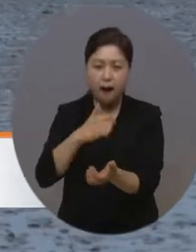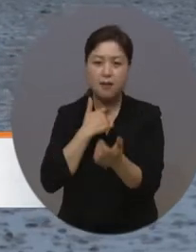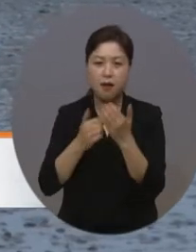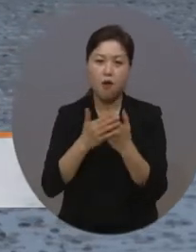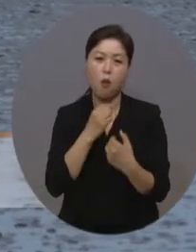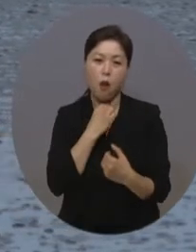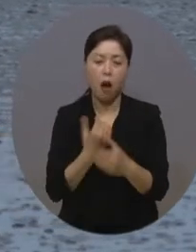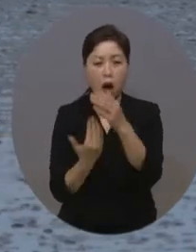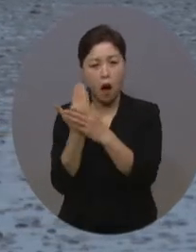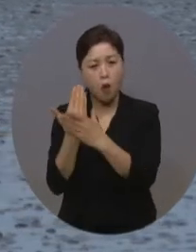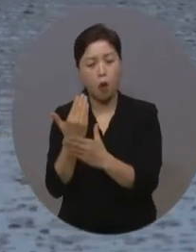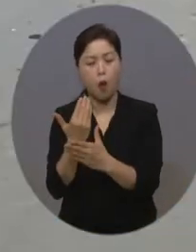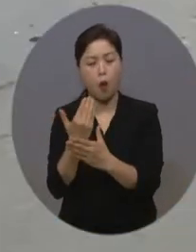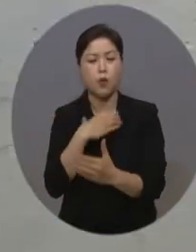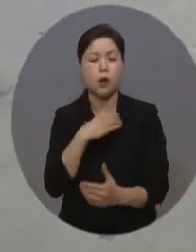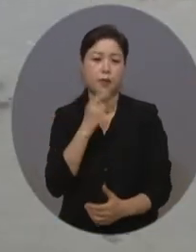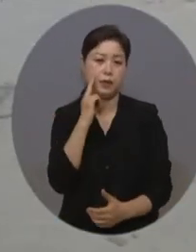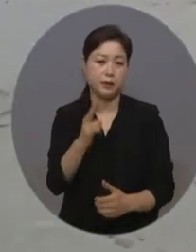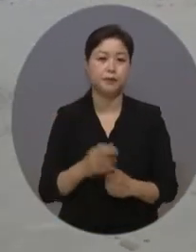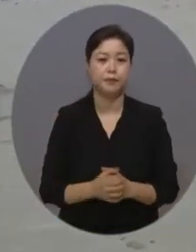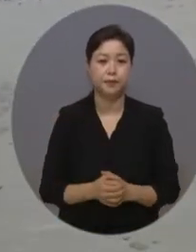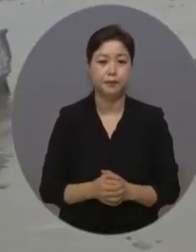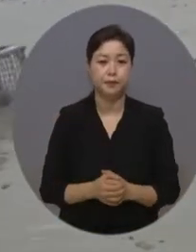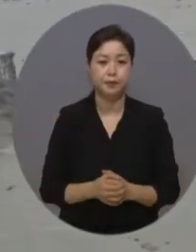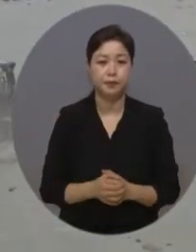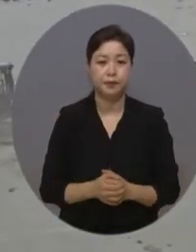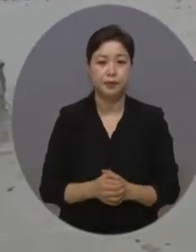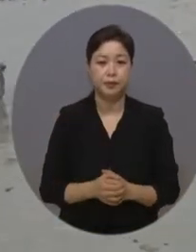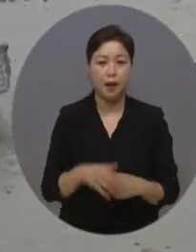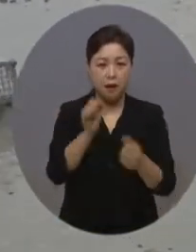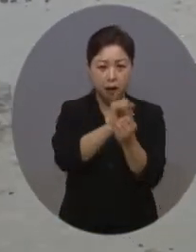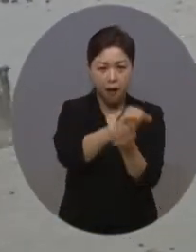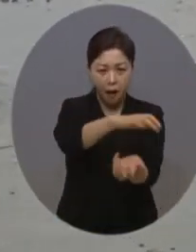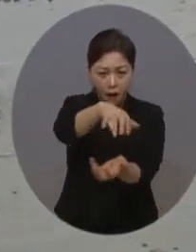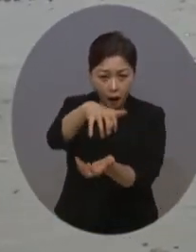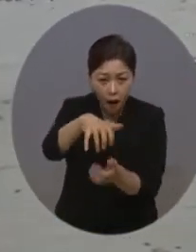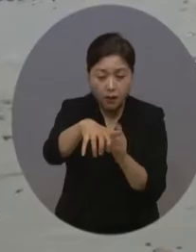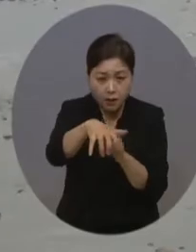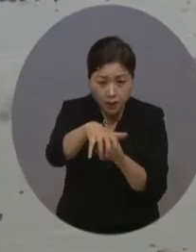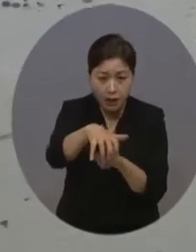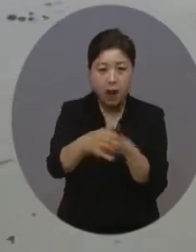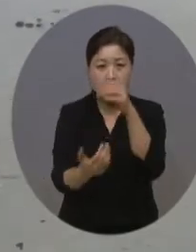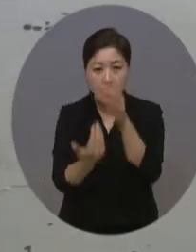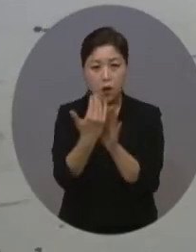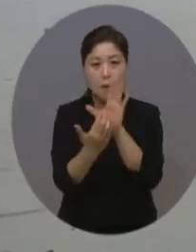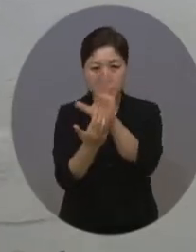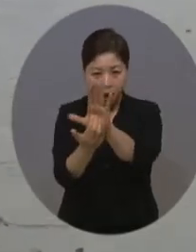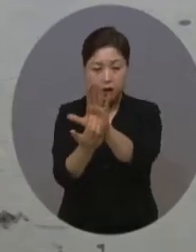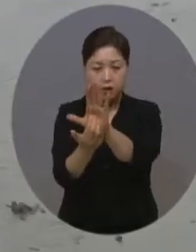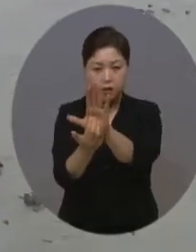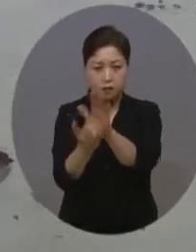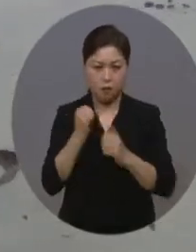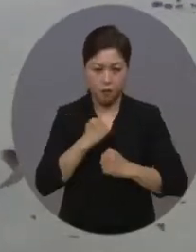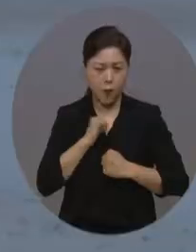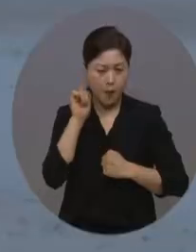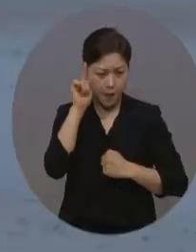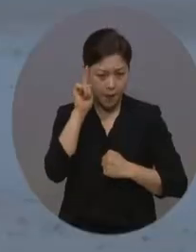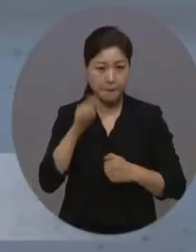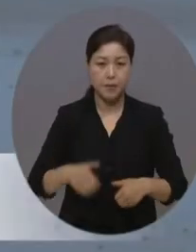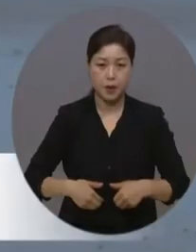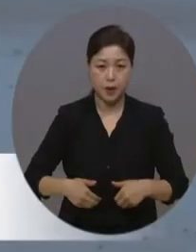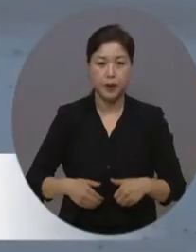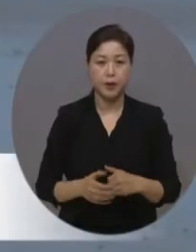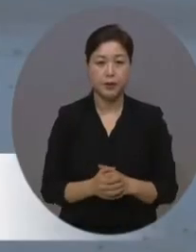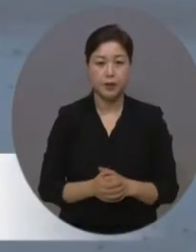커지고 있습니다. 이에 따라 해루질로 인한 인명사고를 예방하기 위해 각별한 주의가 요구되고 있습니다.